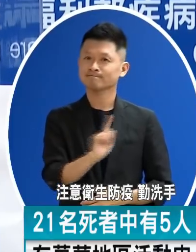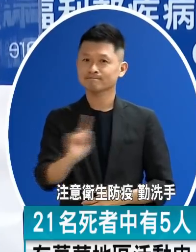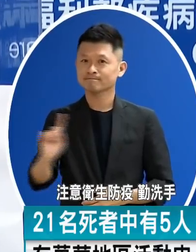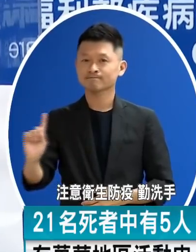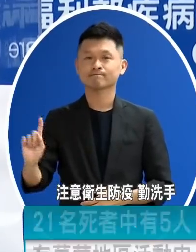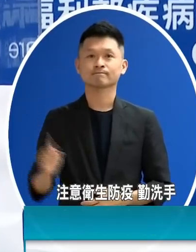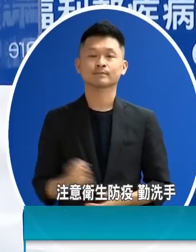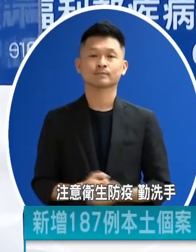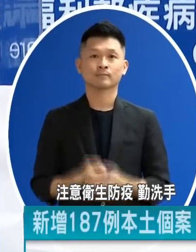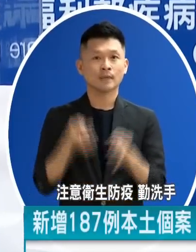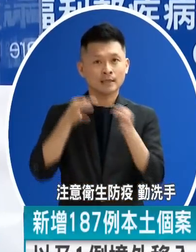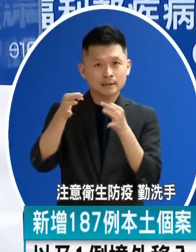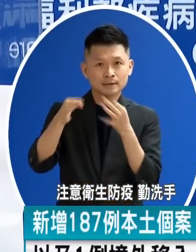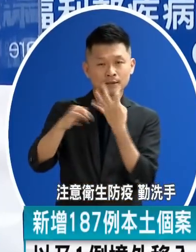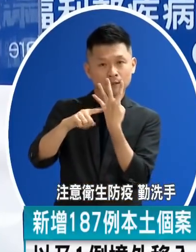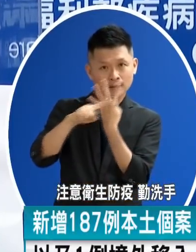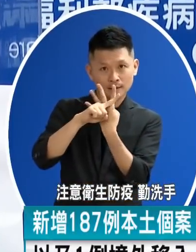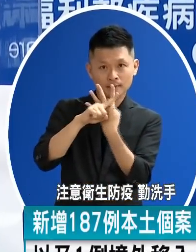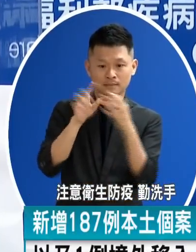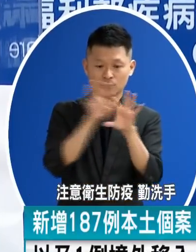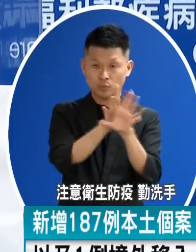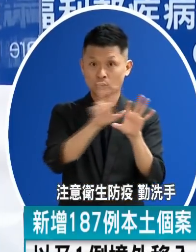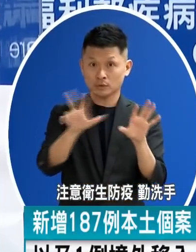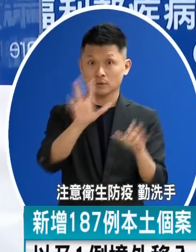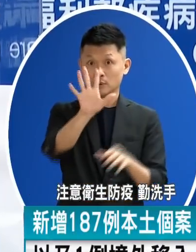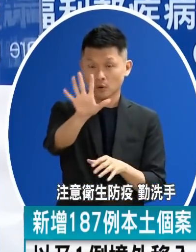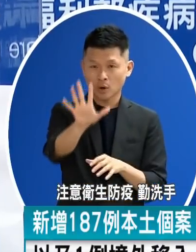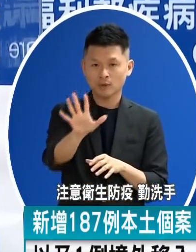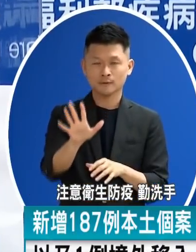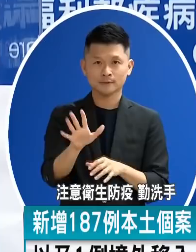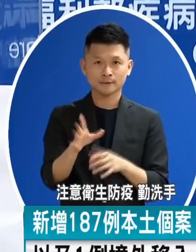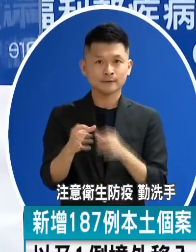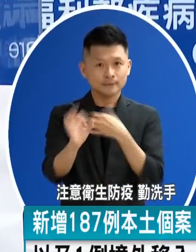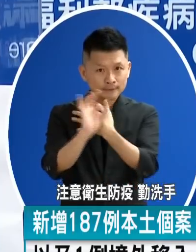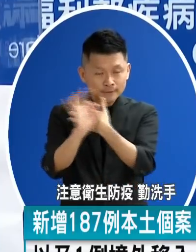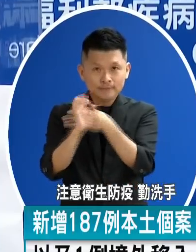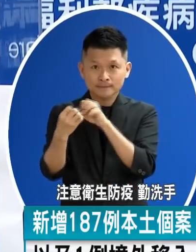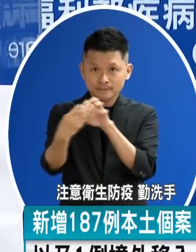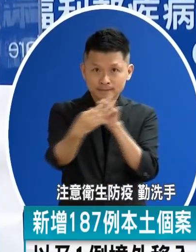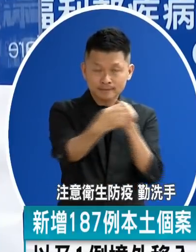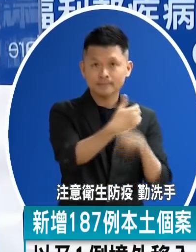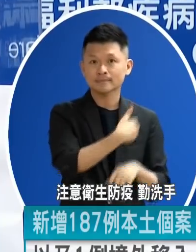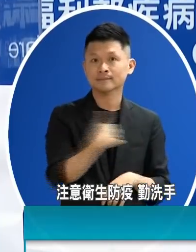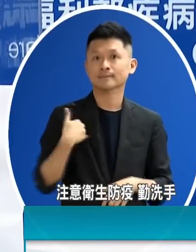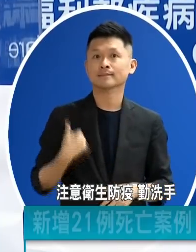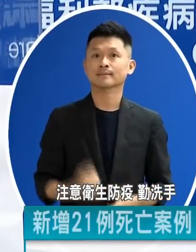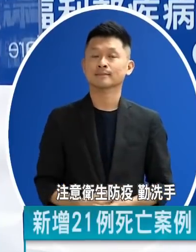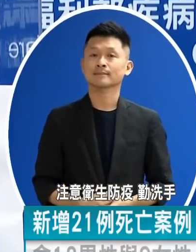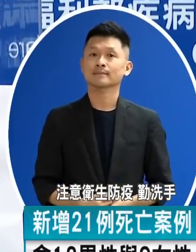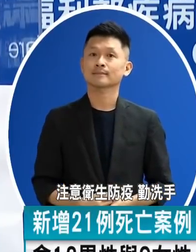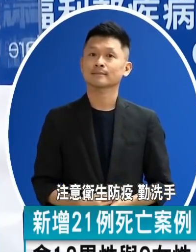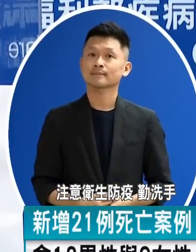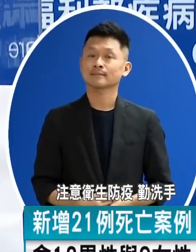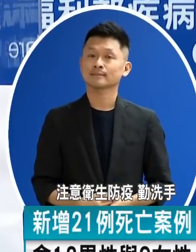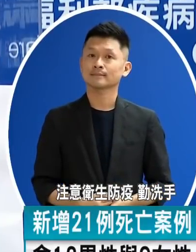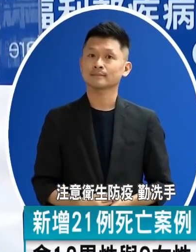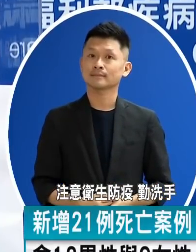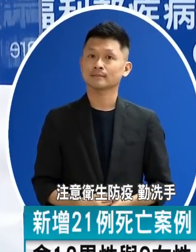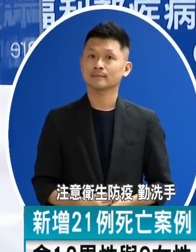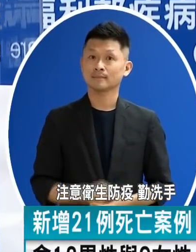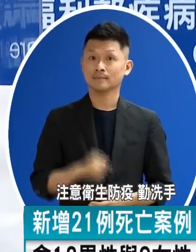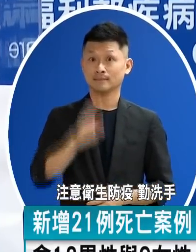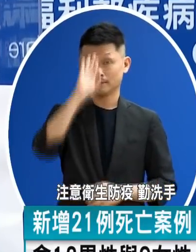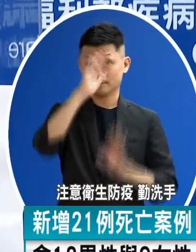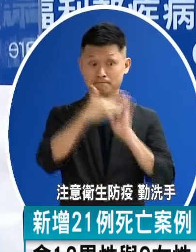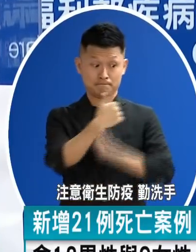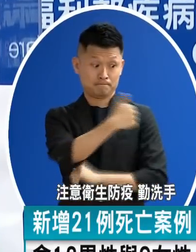多的一些商业的模式可以来谈。 那至于在疫